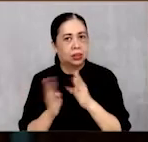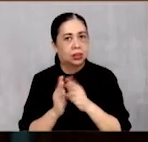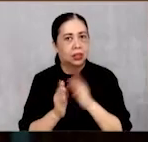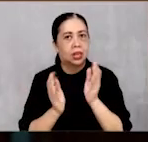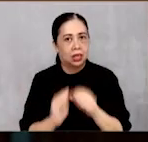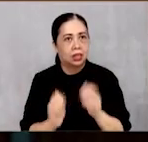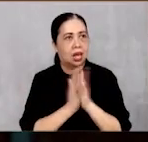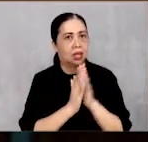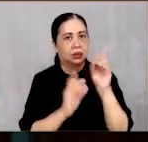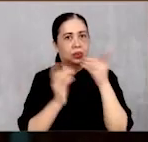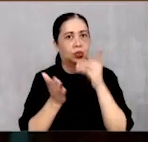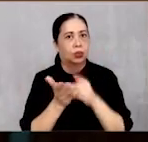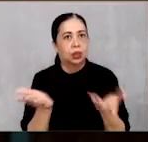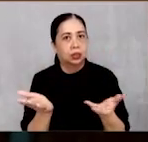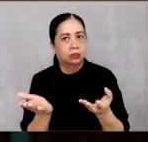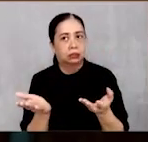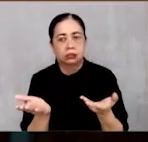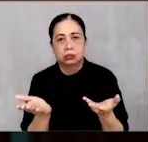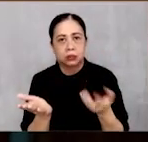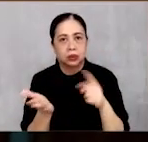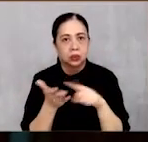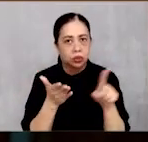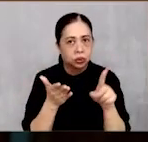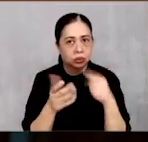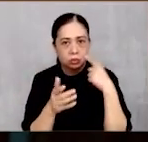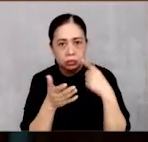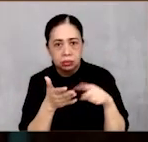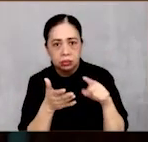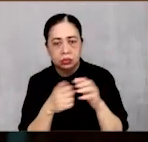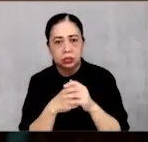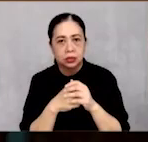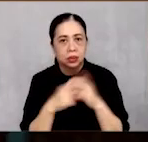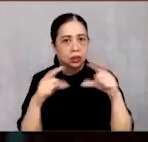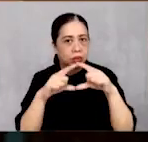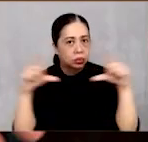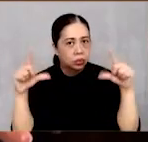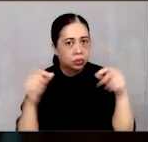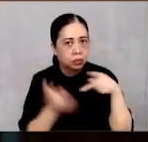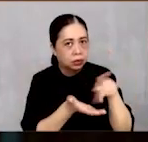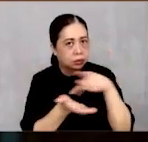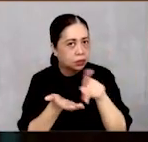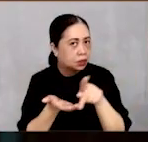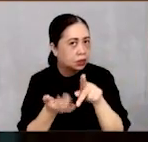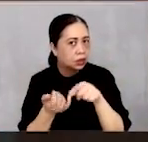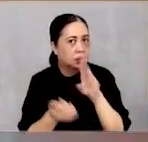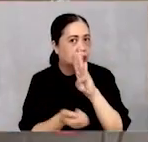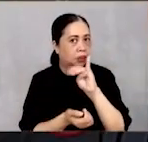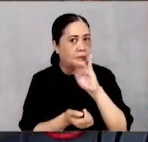the documents where their checks signed, the vouchers, the bidding